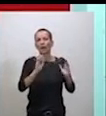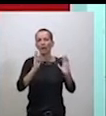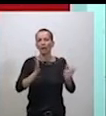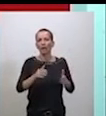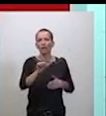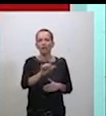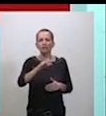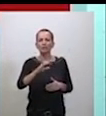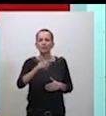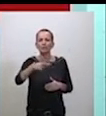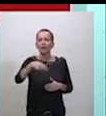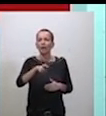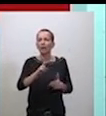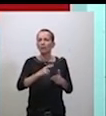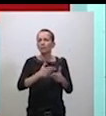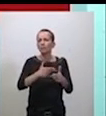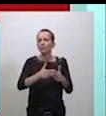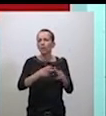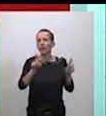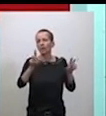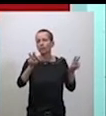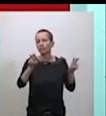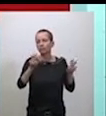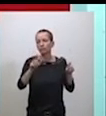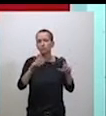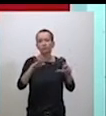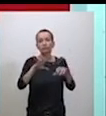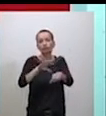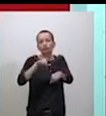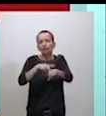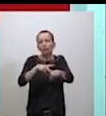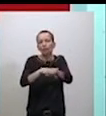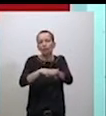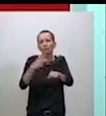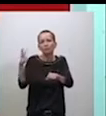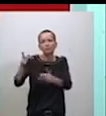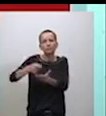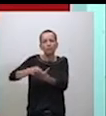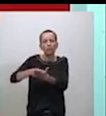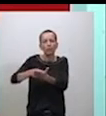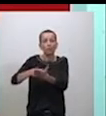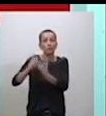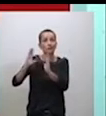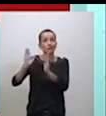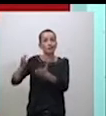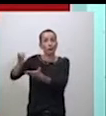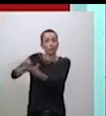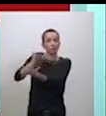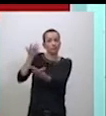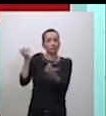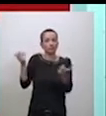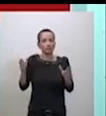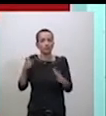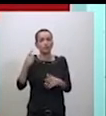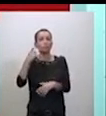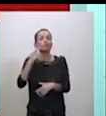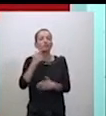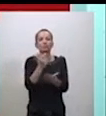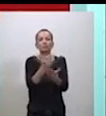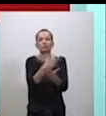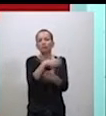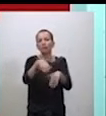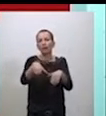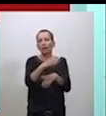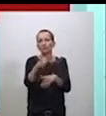ACPR, ou également appelée le gendarme des banques, vient de nous communiquer sa décision condamnant la caisse du crédit